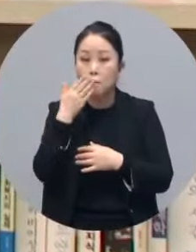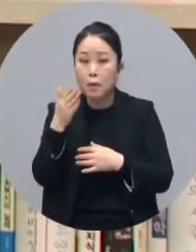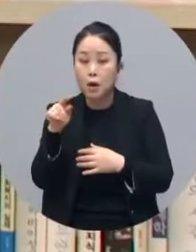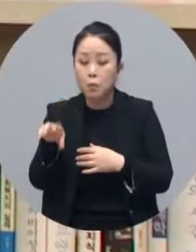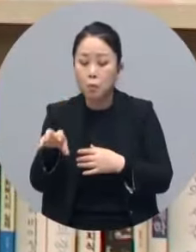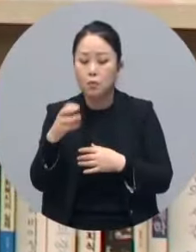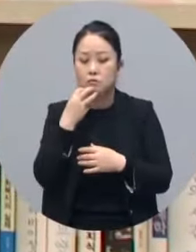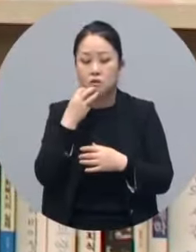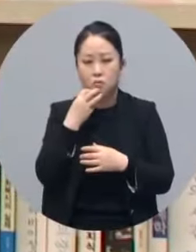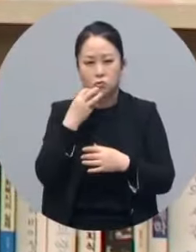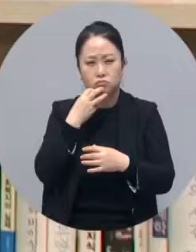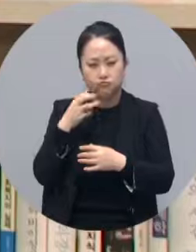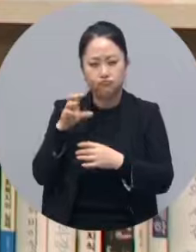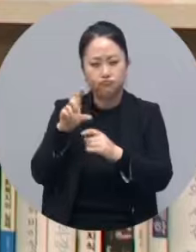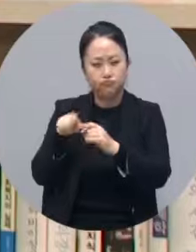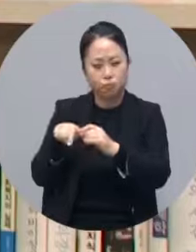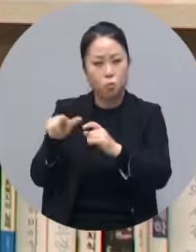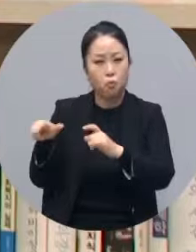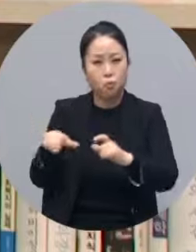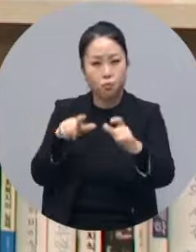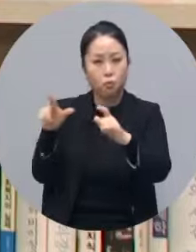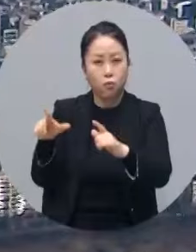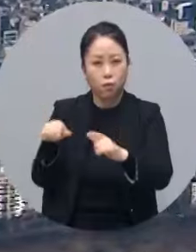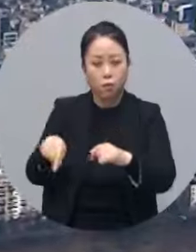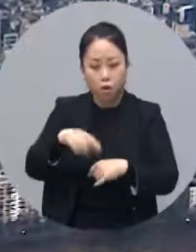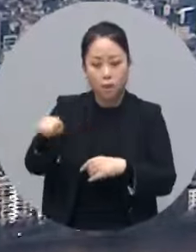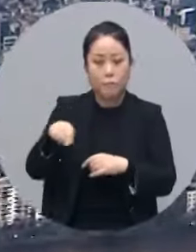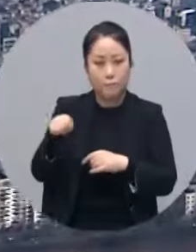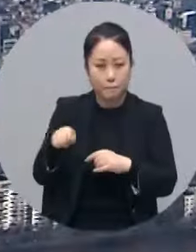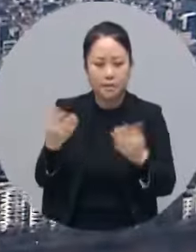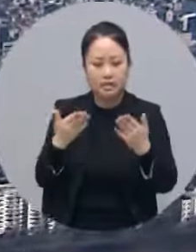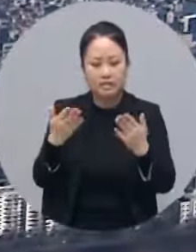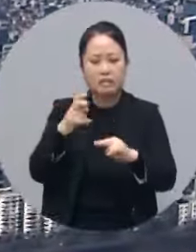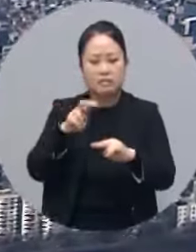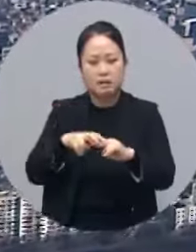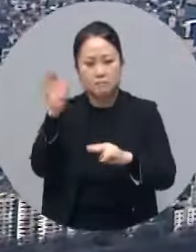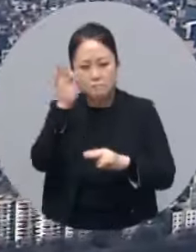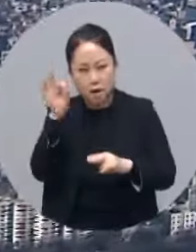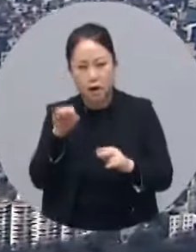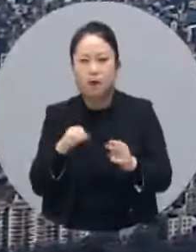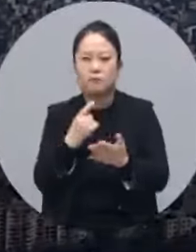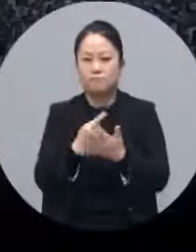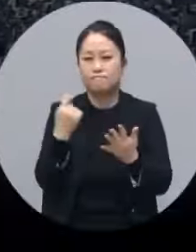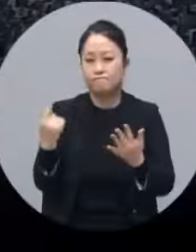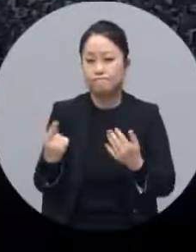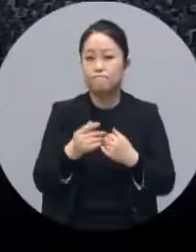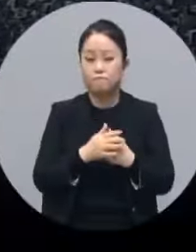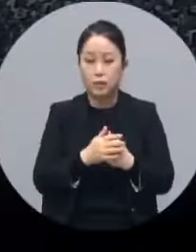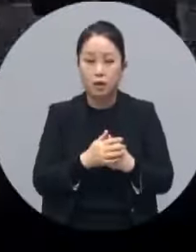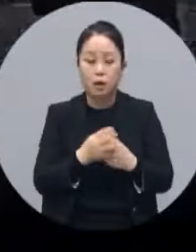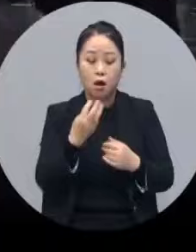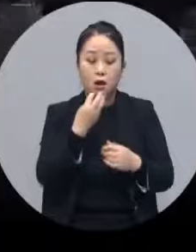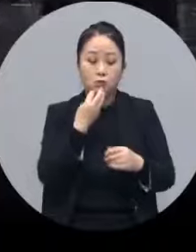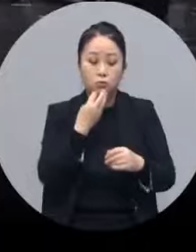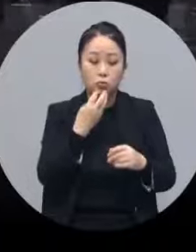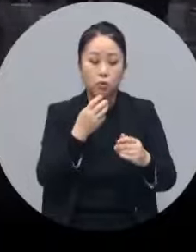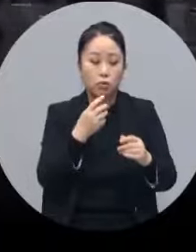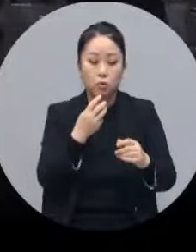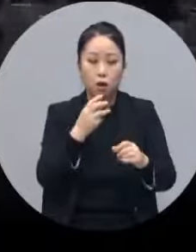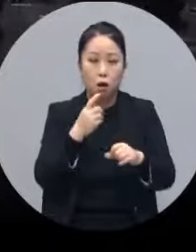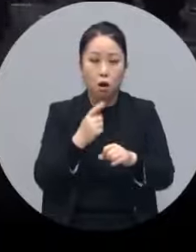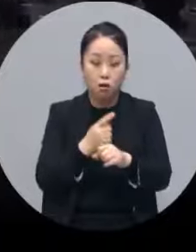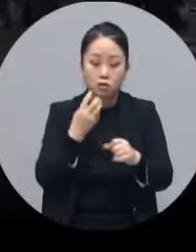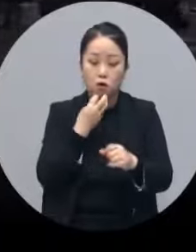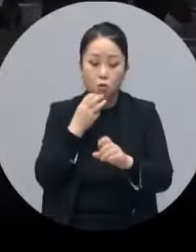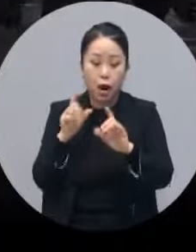이제 수도권 지역 일자리를 찾아서. 실제 청년들이 비수도권에서 수도권으로 옮겨갈 경우